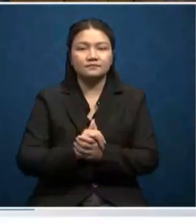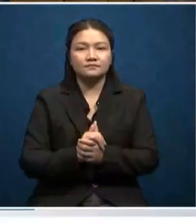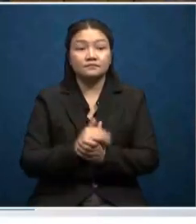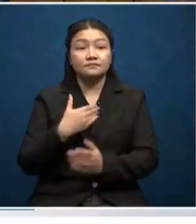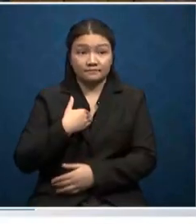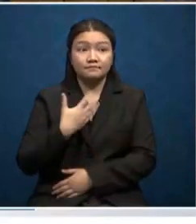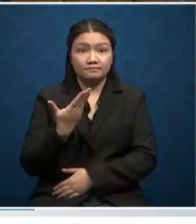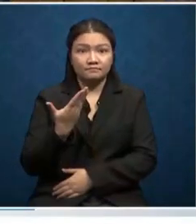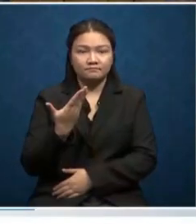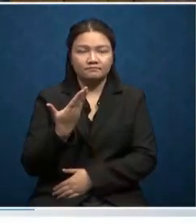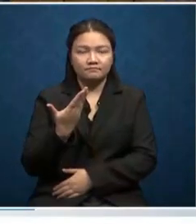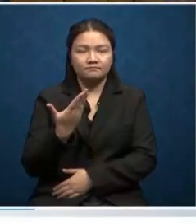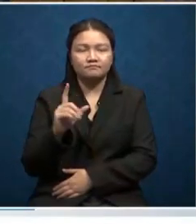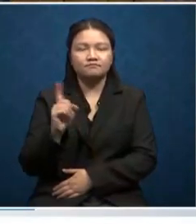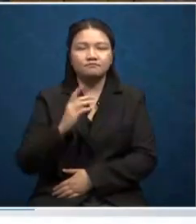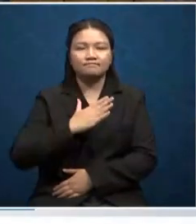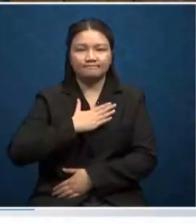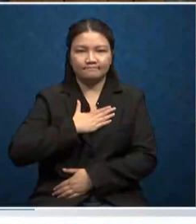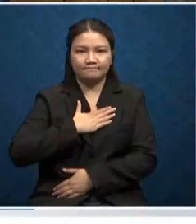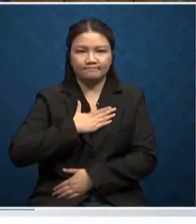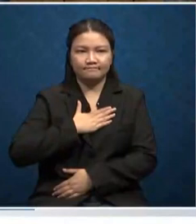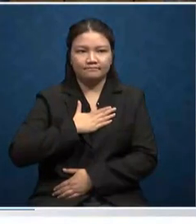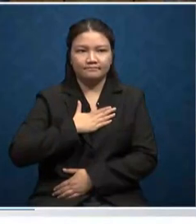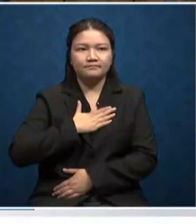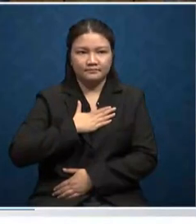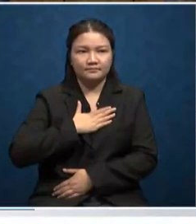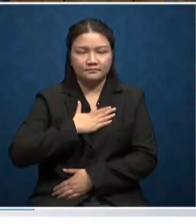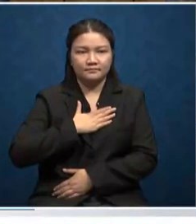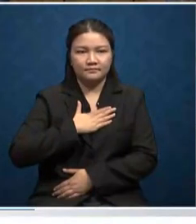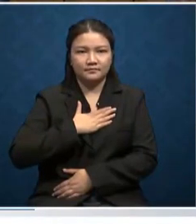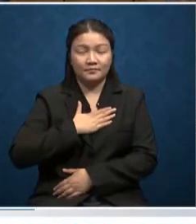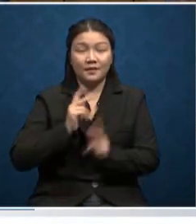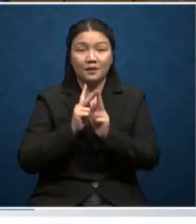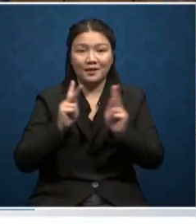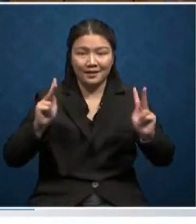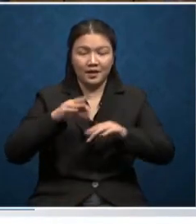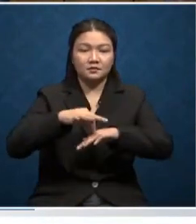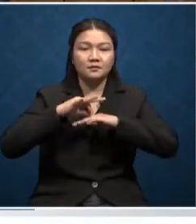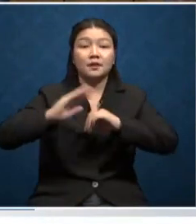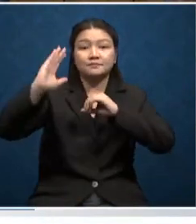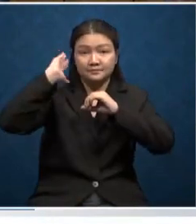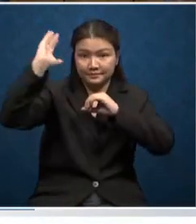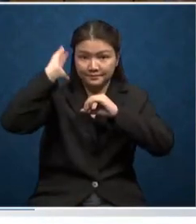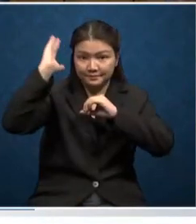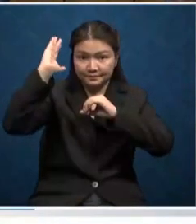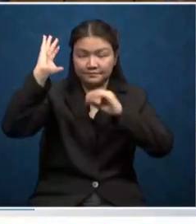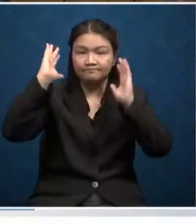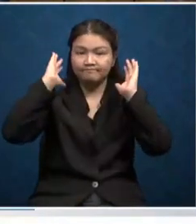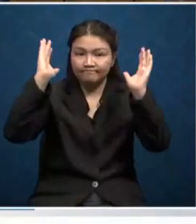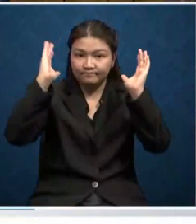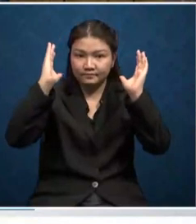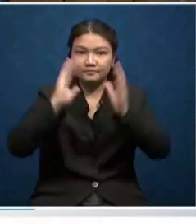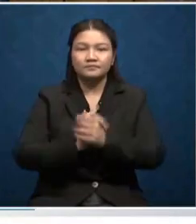ประธานครับในฐานะที่ผมเป็นโฆษกกรรมาธิการวิสามัญกิจการวุฒิสภาอยู่